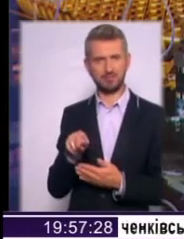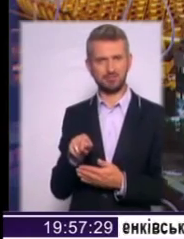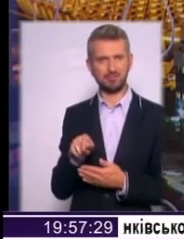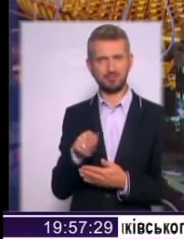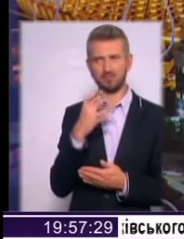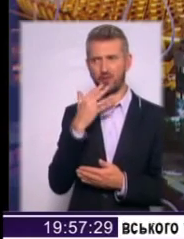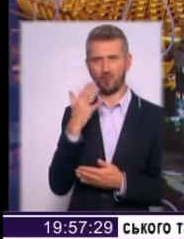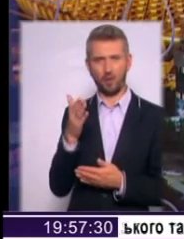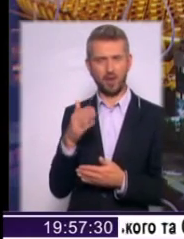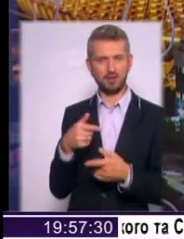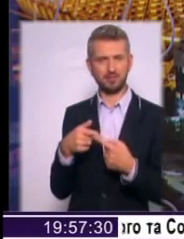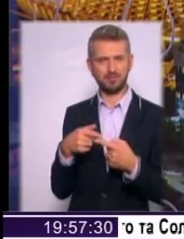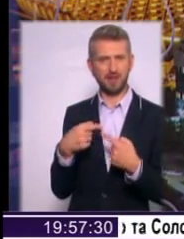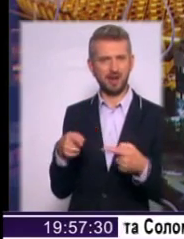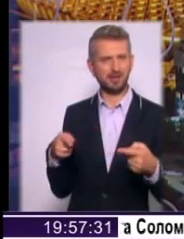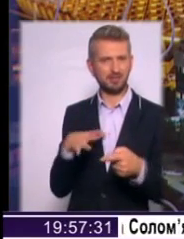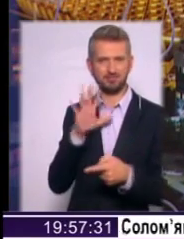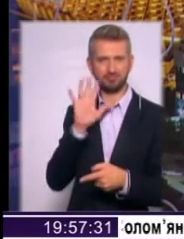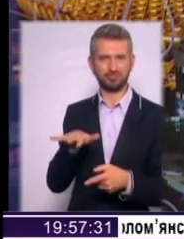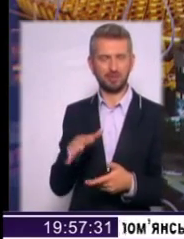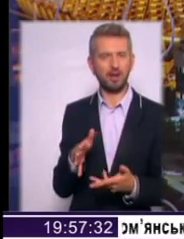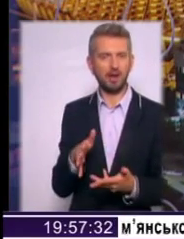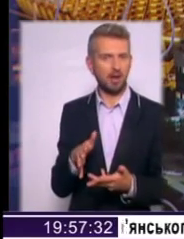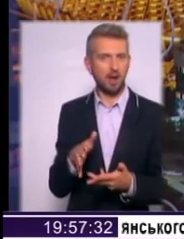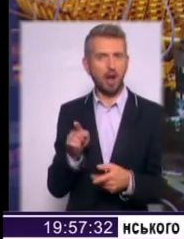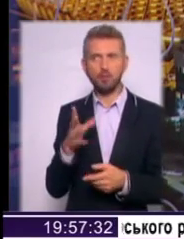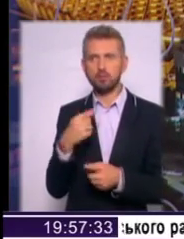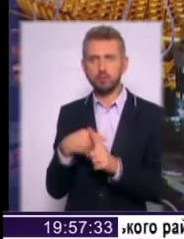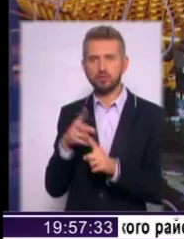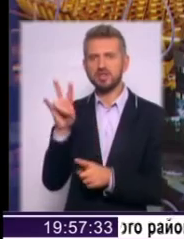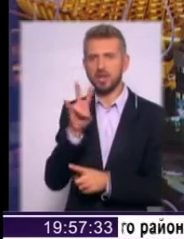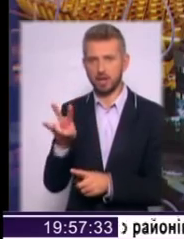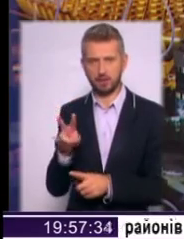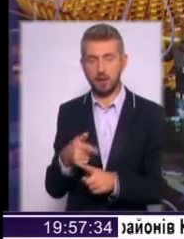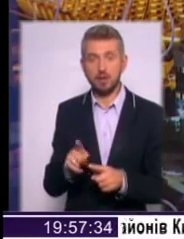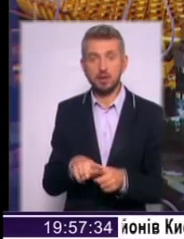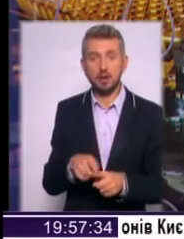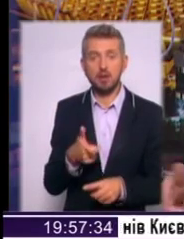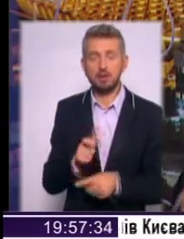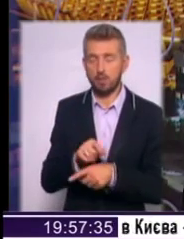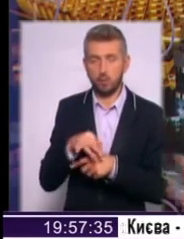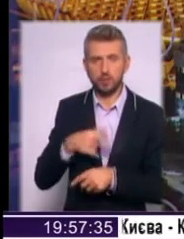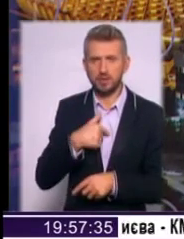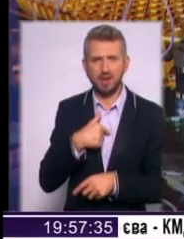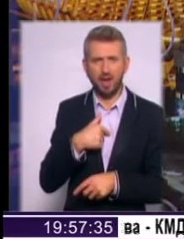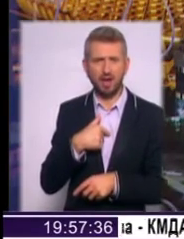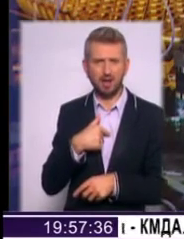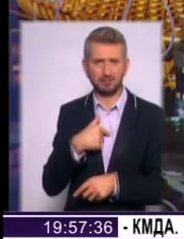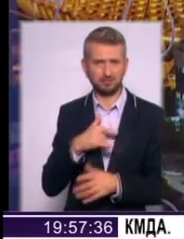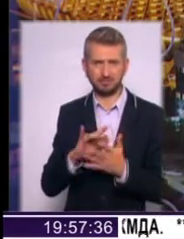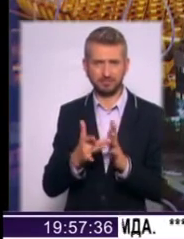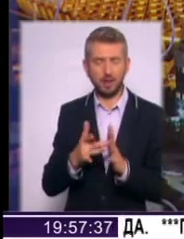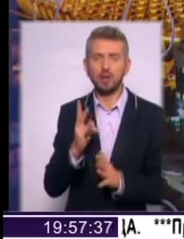да, різних, а тут уже церква пішла. Тобто Звичайно. Це на такі найболю, це я не знаю, я не фахівець цих сфер, але я